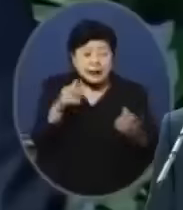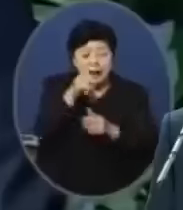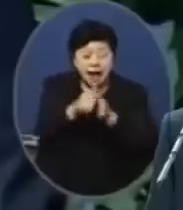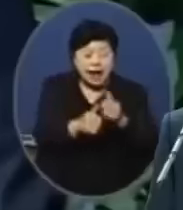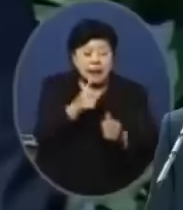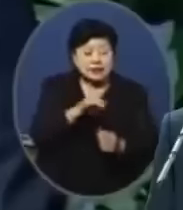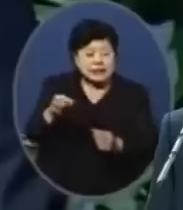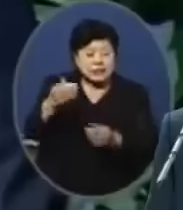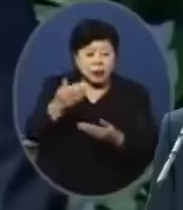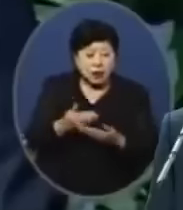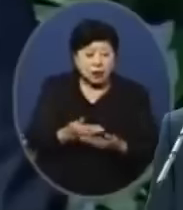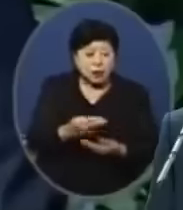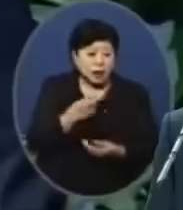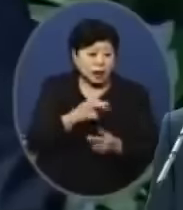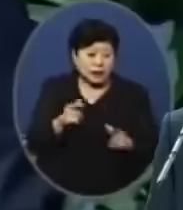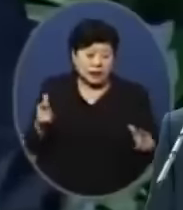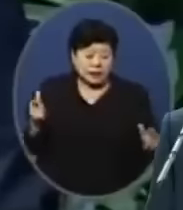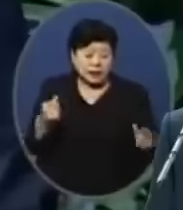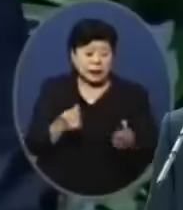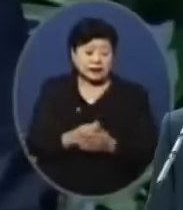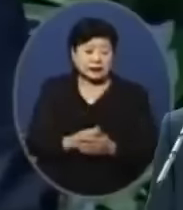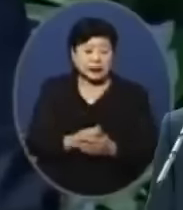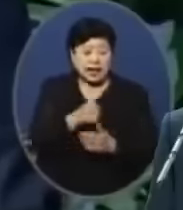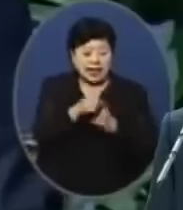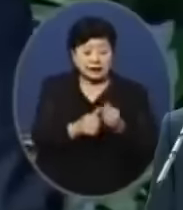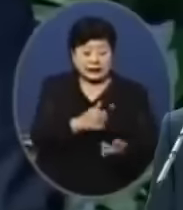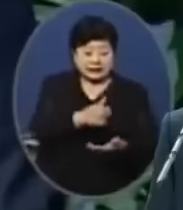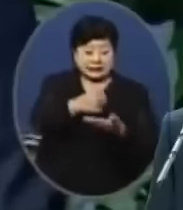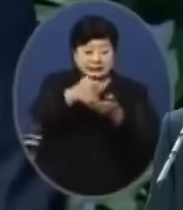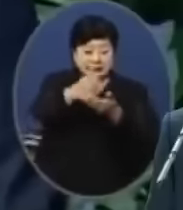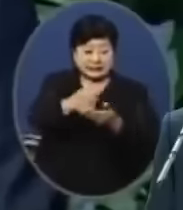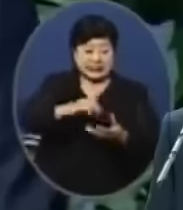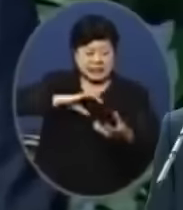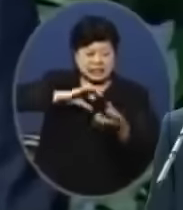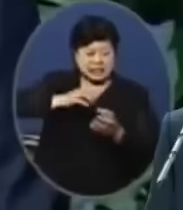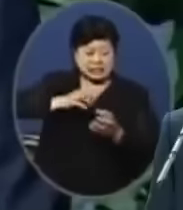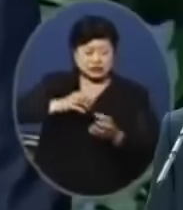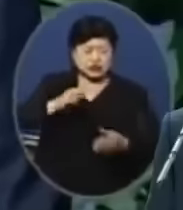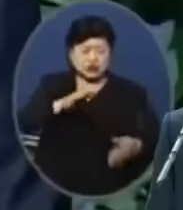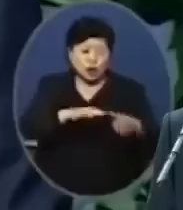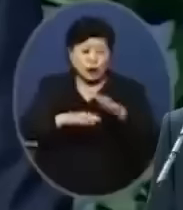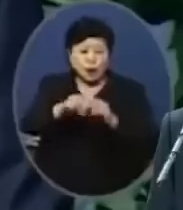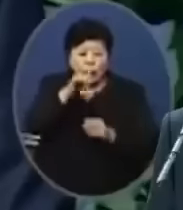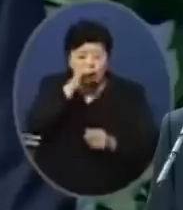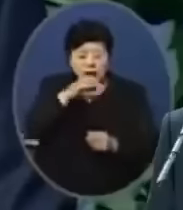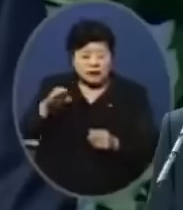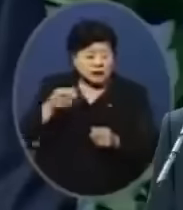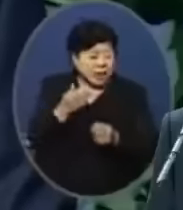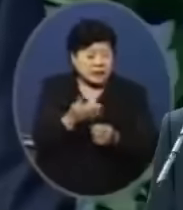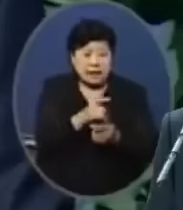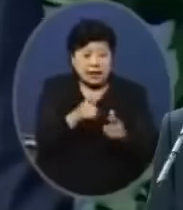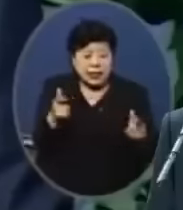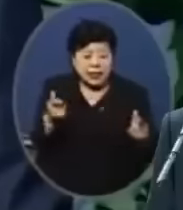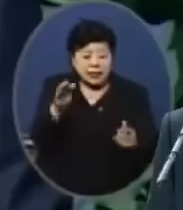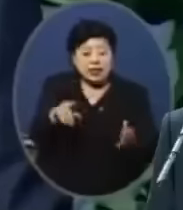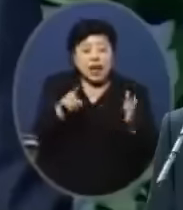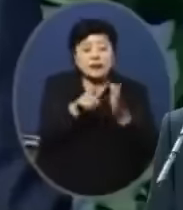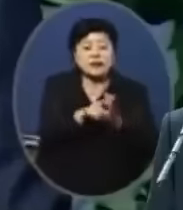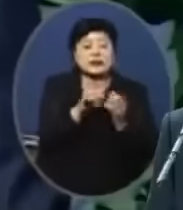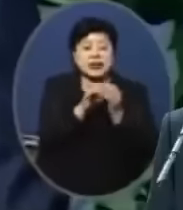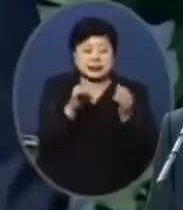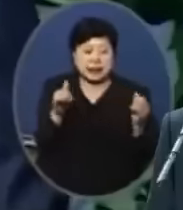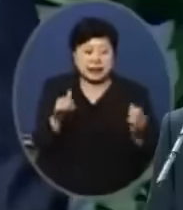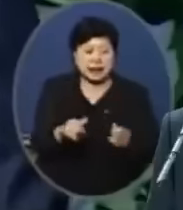하나님을 인정하지 않기 때문에 하나님의 신이 지구를 덮고 있다는 것을 인정하지 않습니다. 그러나 우리 믿는